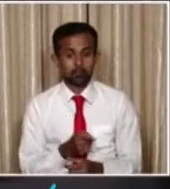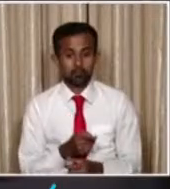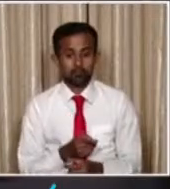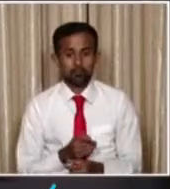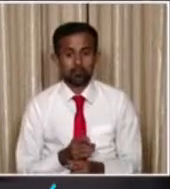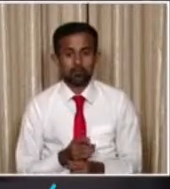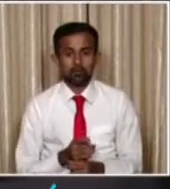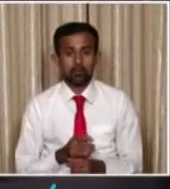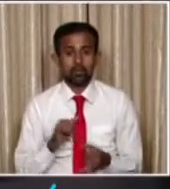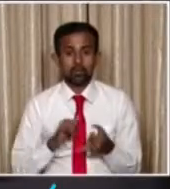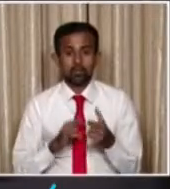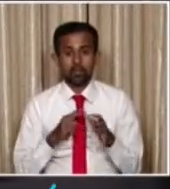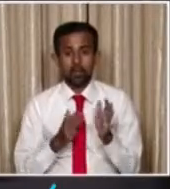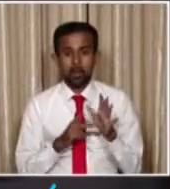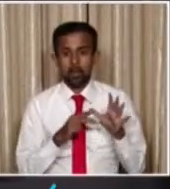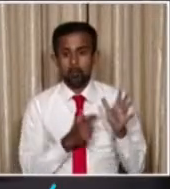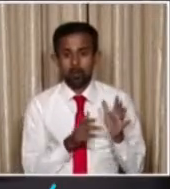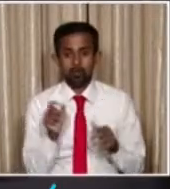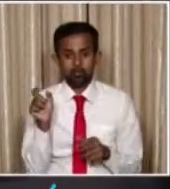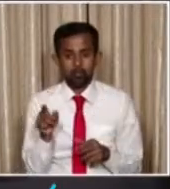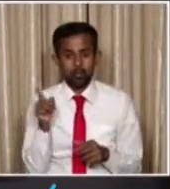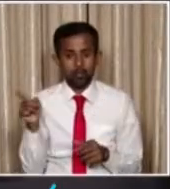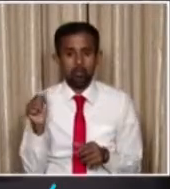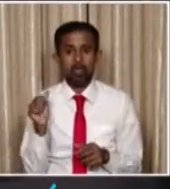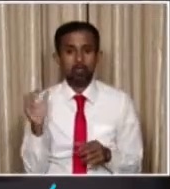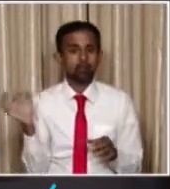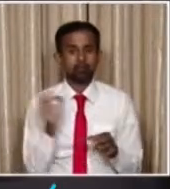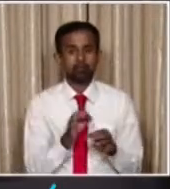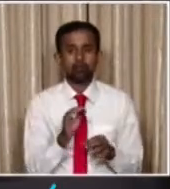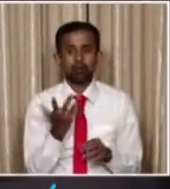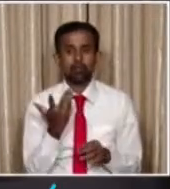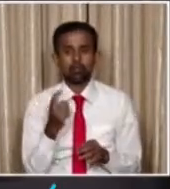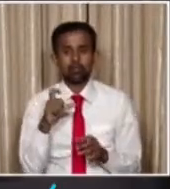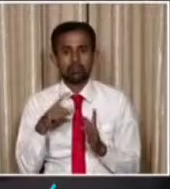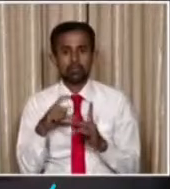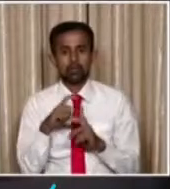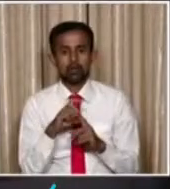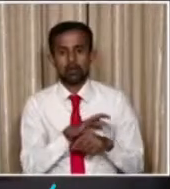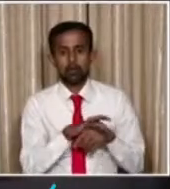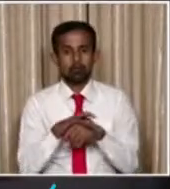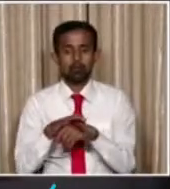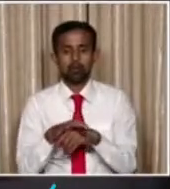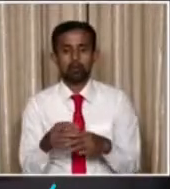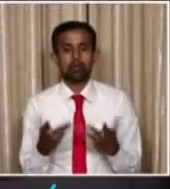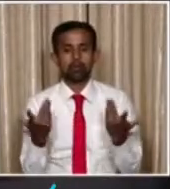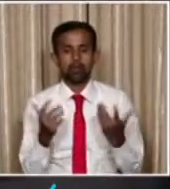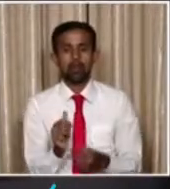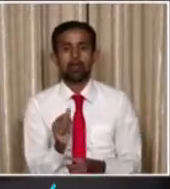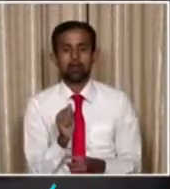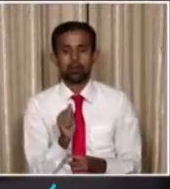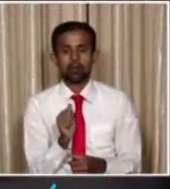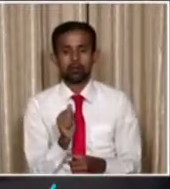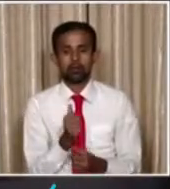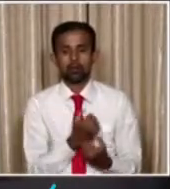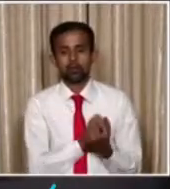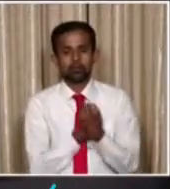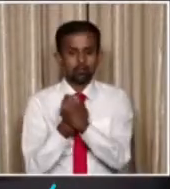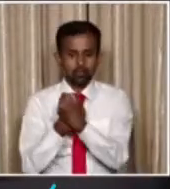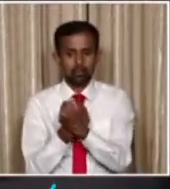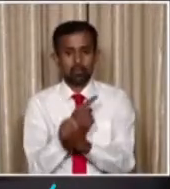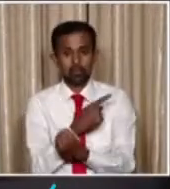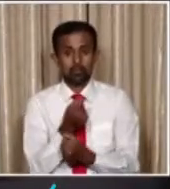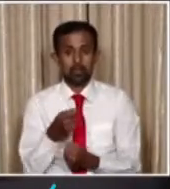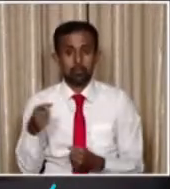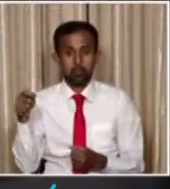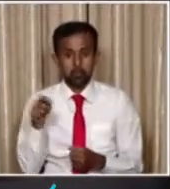මතක් කරනවා සමන් රත්නායකට එයා වෙයි ගන්න නැත්තේ CID එකට අරගෙන එයා වෙයි අත්අඩංගුවට ගන්න නැත්තේ. ඒව අතන කොට ගන්න. මොකද එයා තමයි